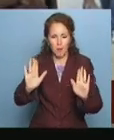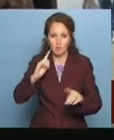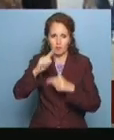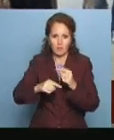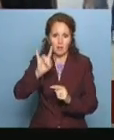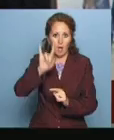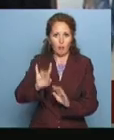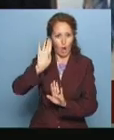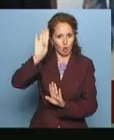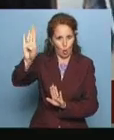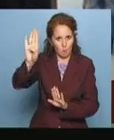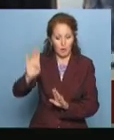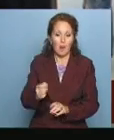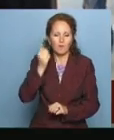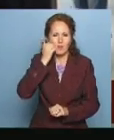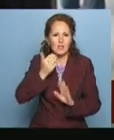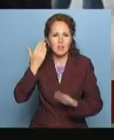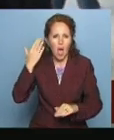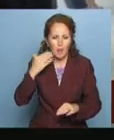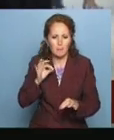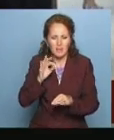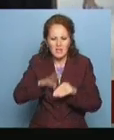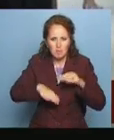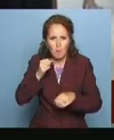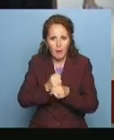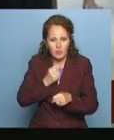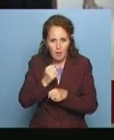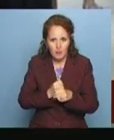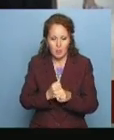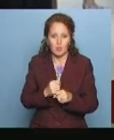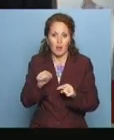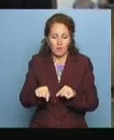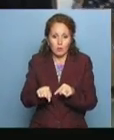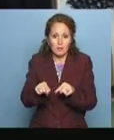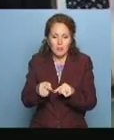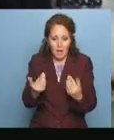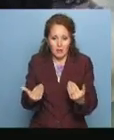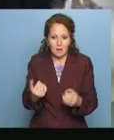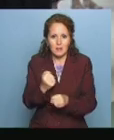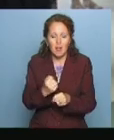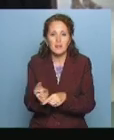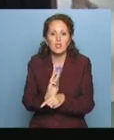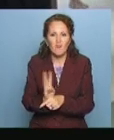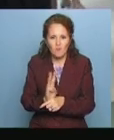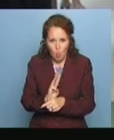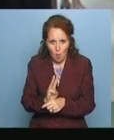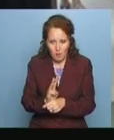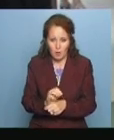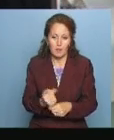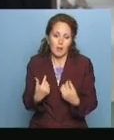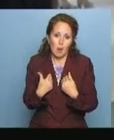в том старом исполнении, натянутые на картоночке. Ну, в данном случае сейчас они сделаны из войлока. И для